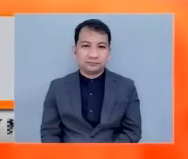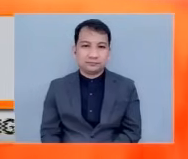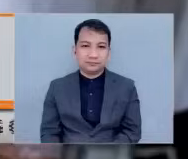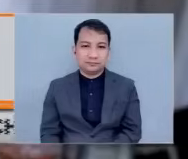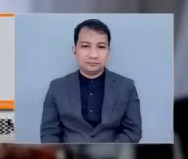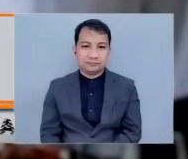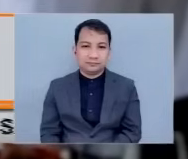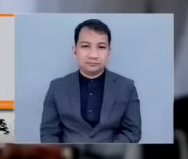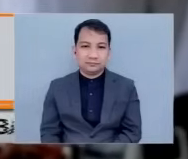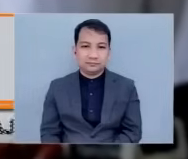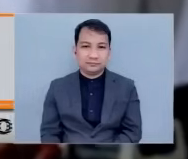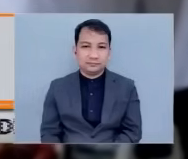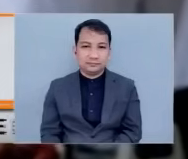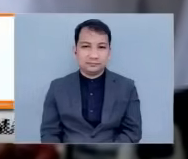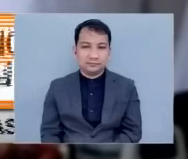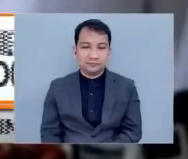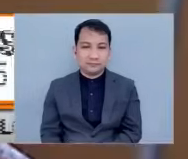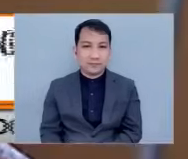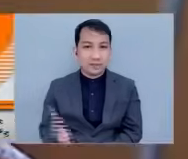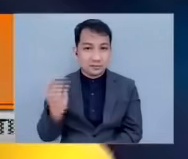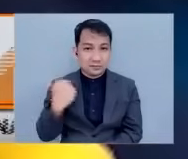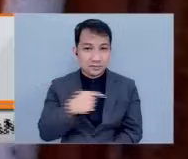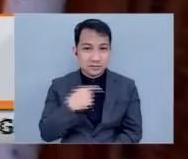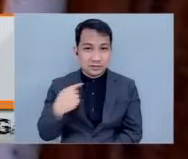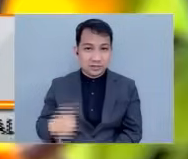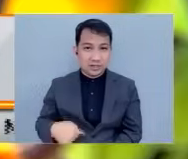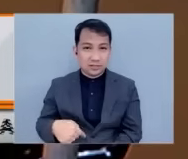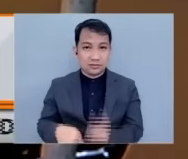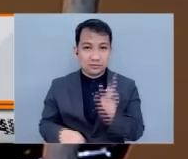nagsimula pa sa China noong 2015.